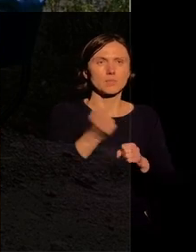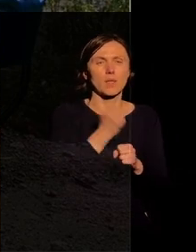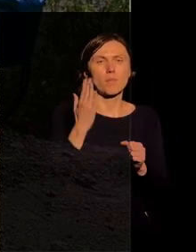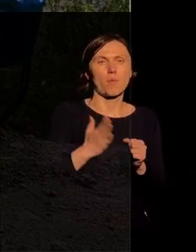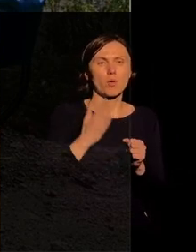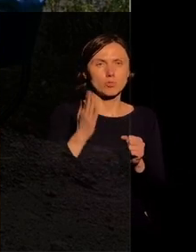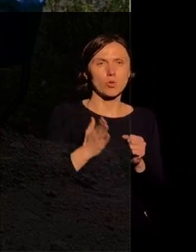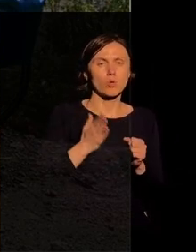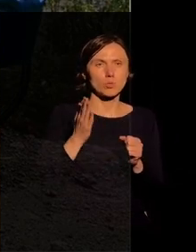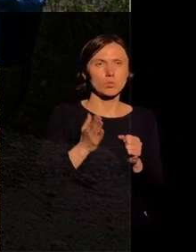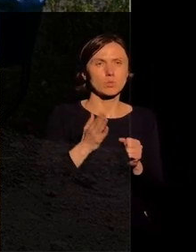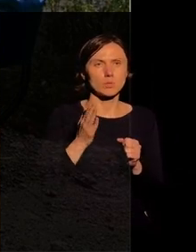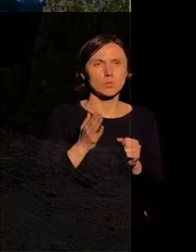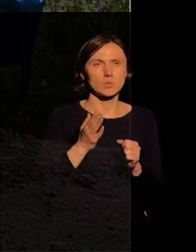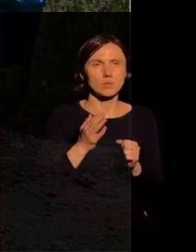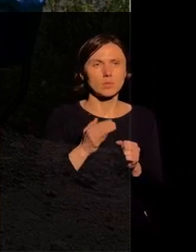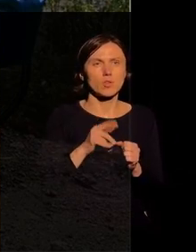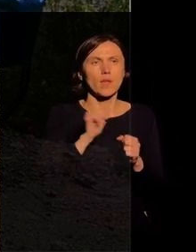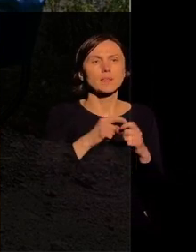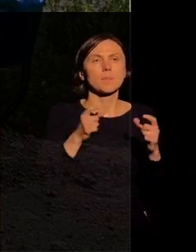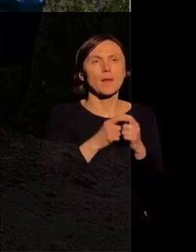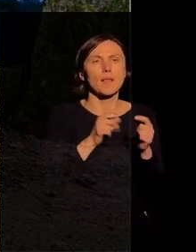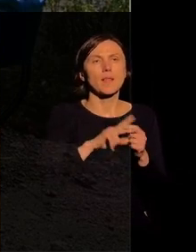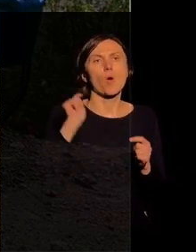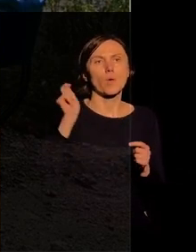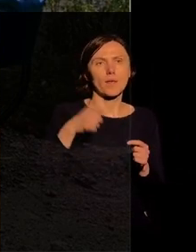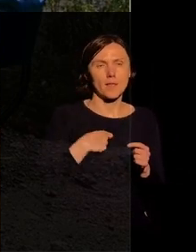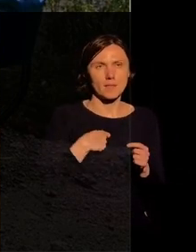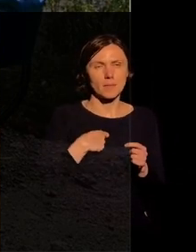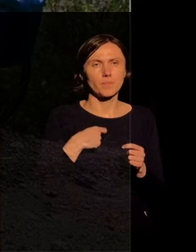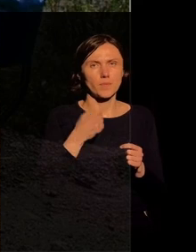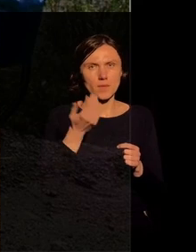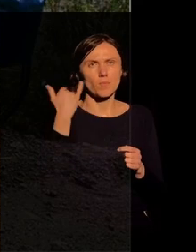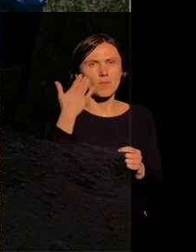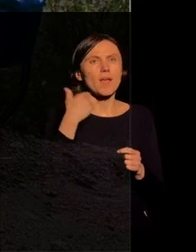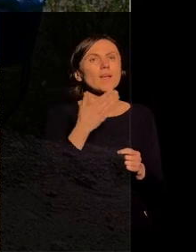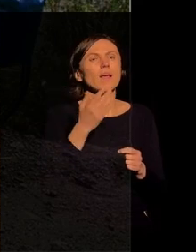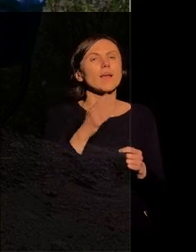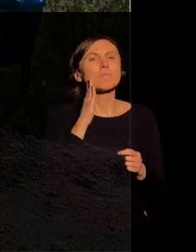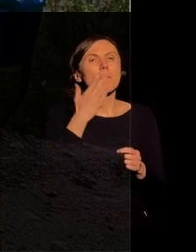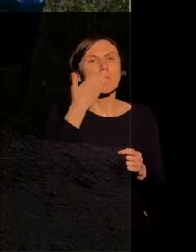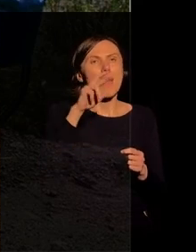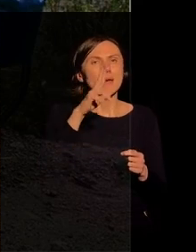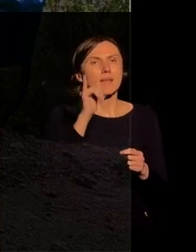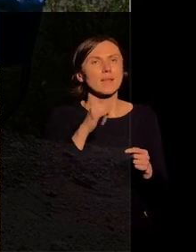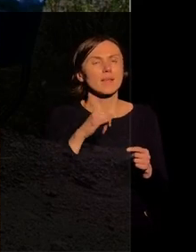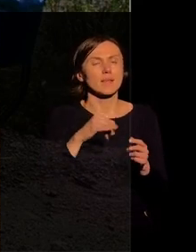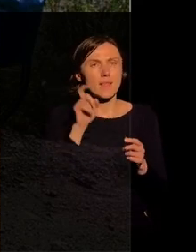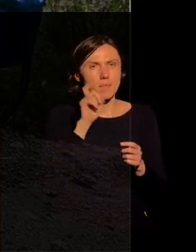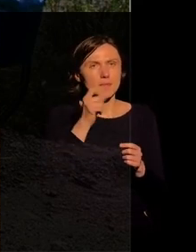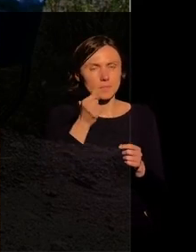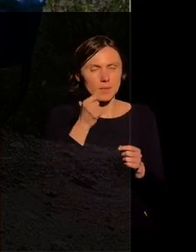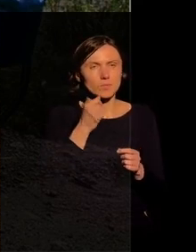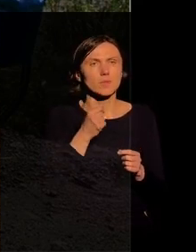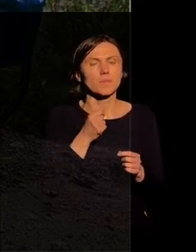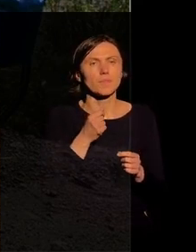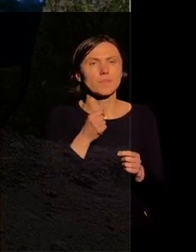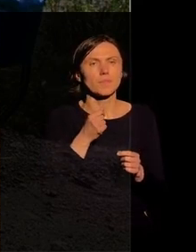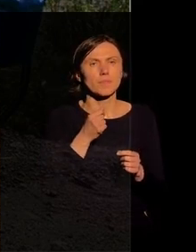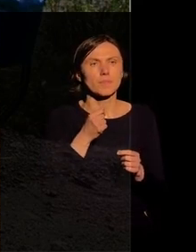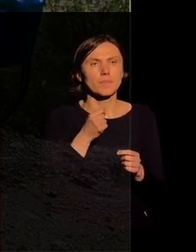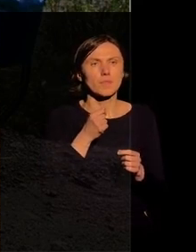pociąg na taki Wochenendenticket. To był taki bilet weekendowy, wtedy jeszcze były marki niemieckie i